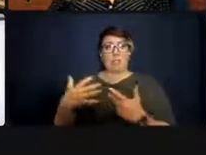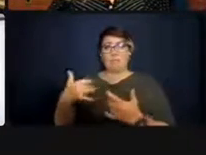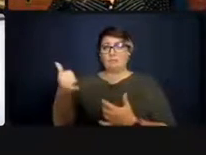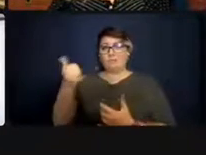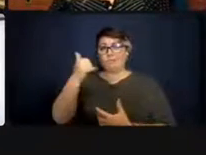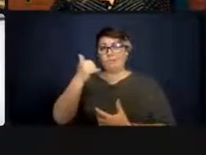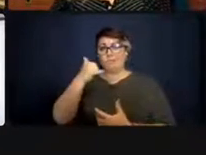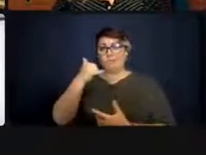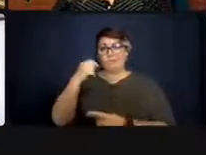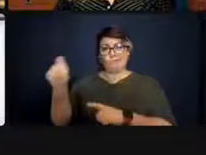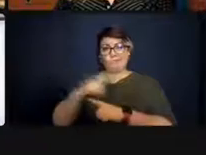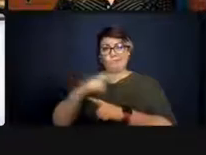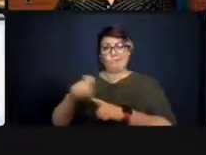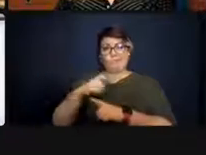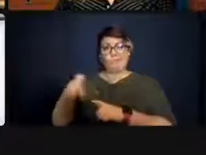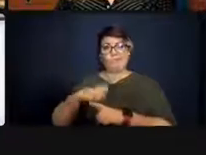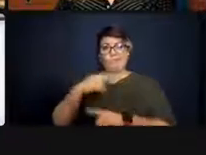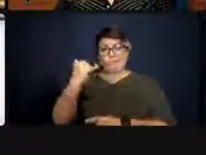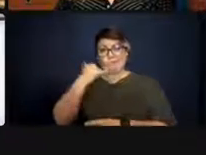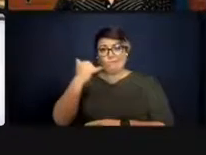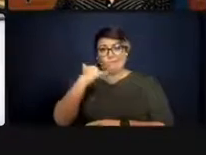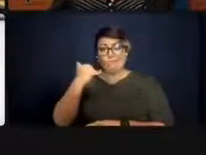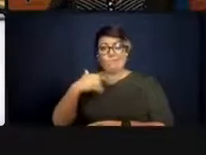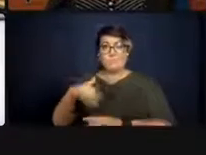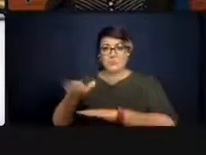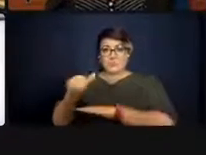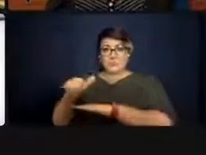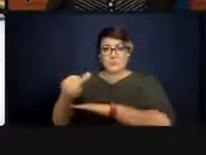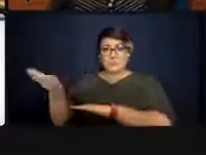أجبت على الكثير من